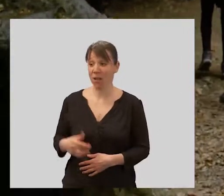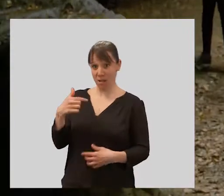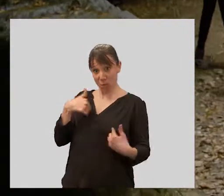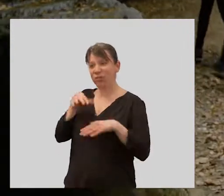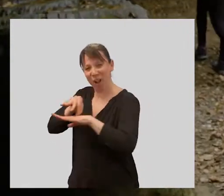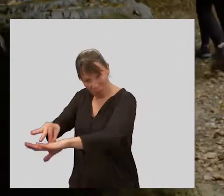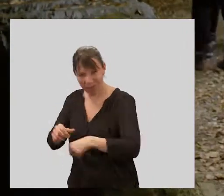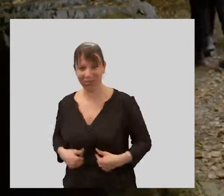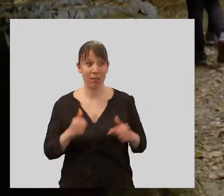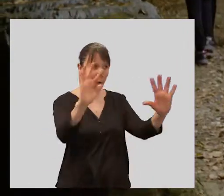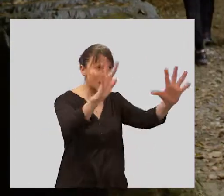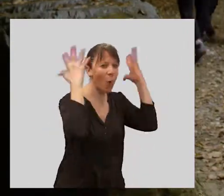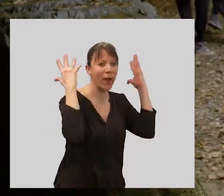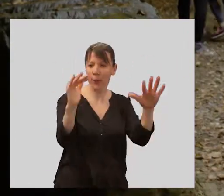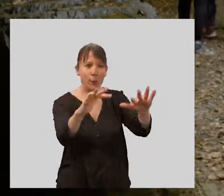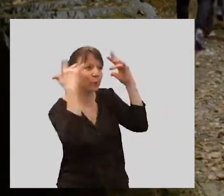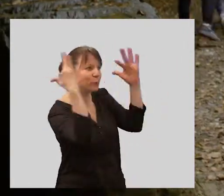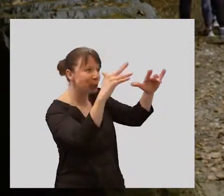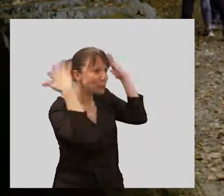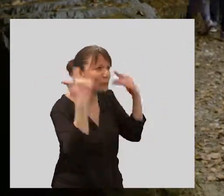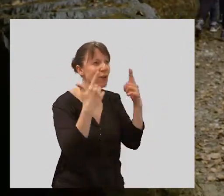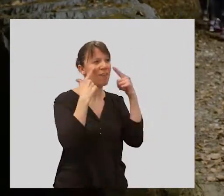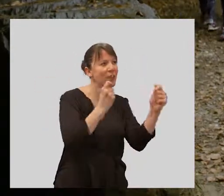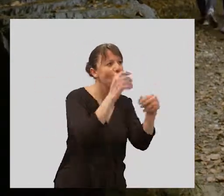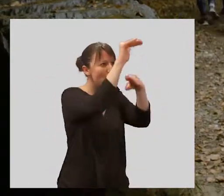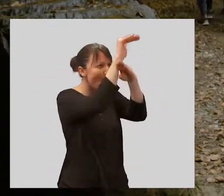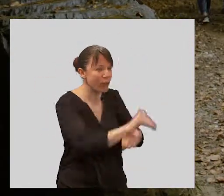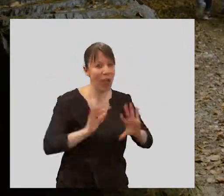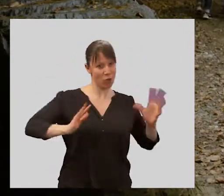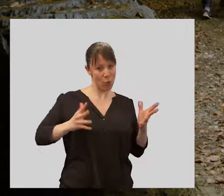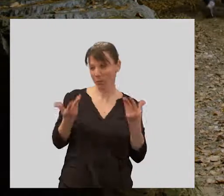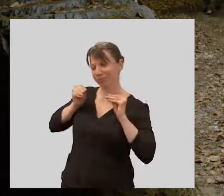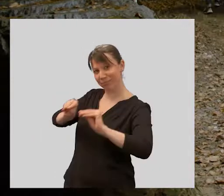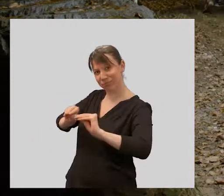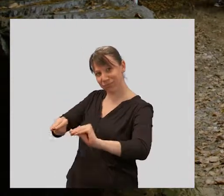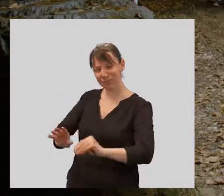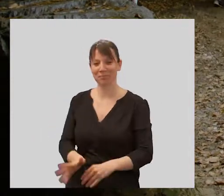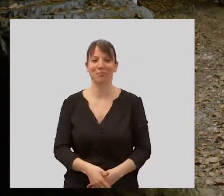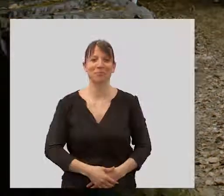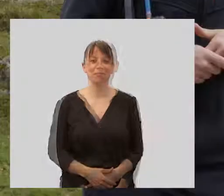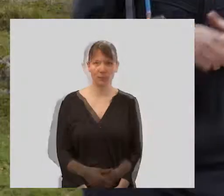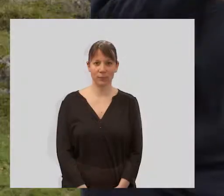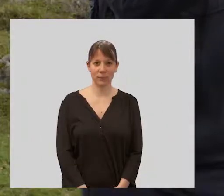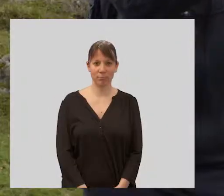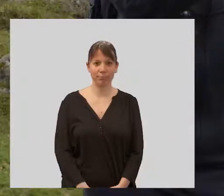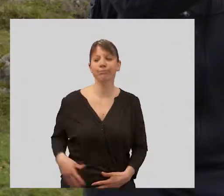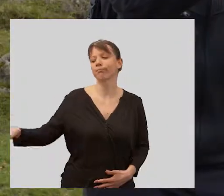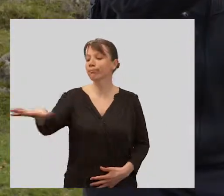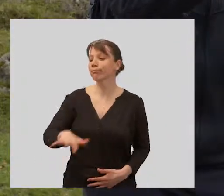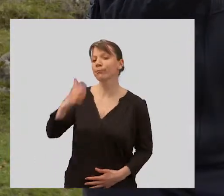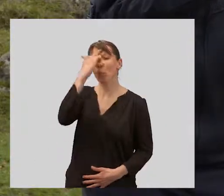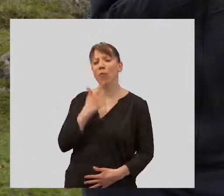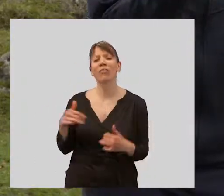élèves de 4e, pour être au contact de la nature et sensibiliser le public justement à préserver ce milieu particulier. S'adressant aux